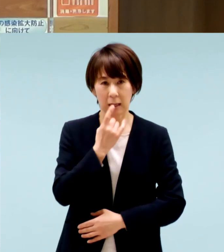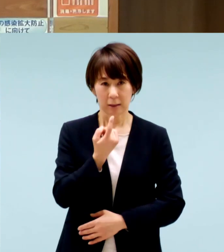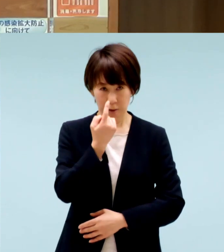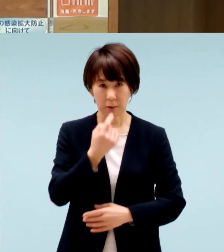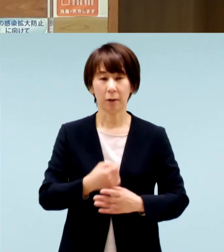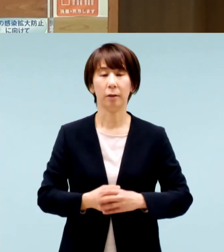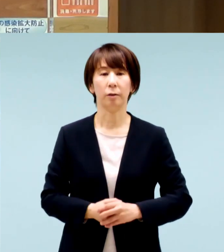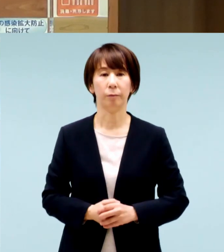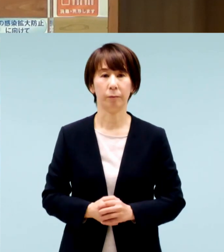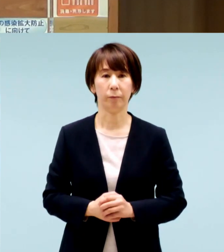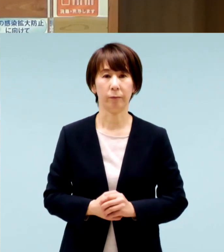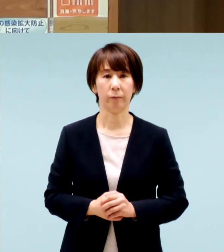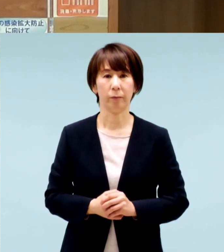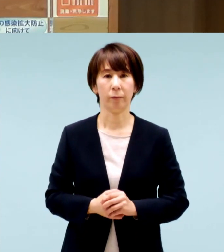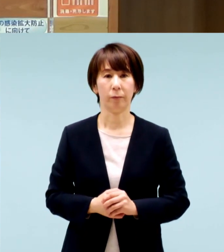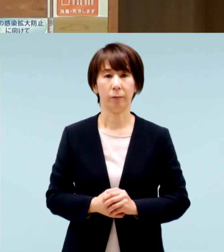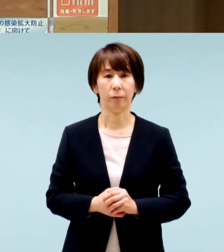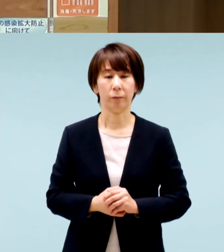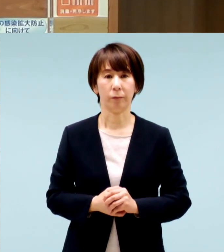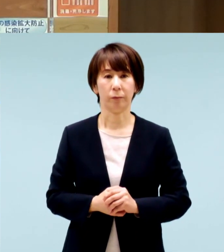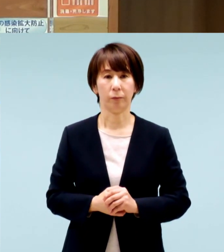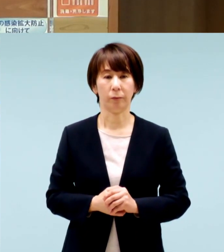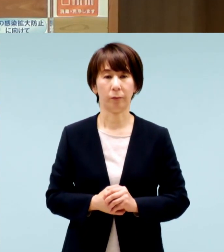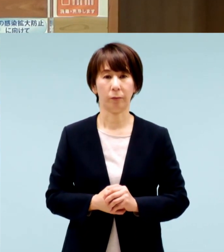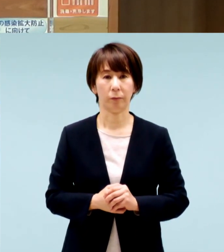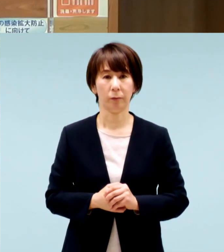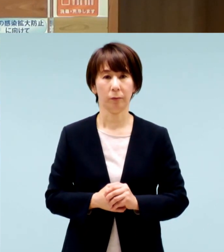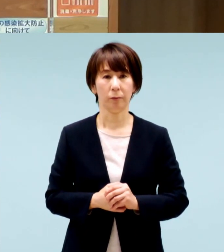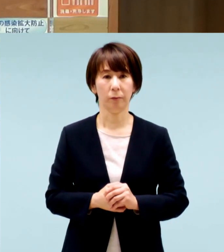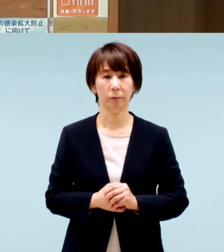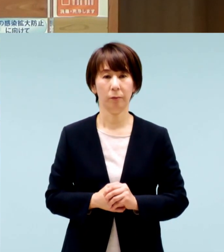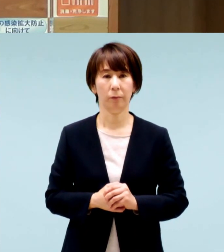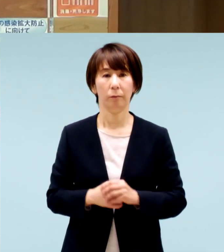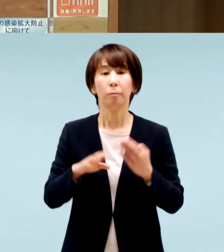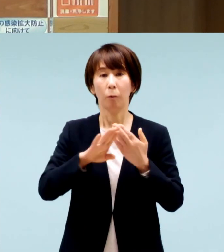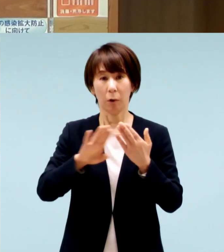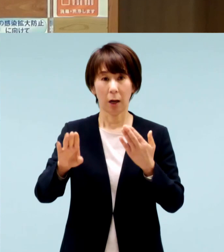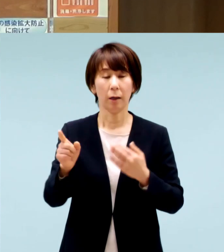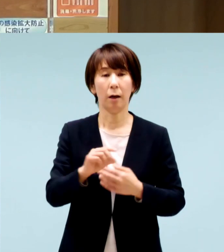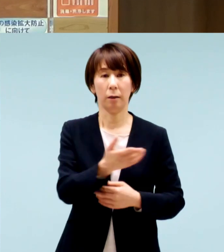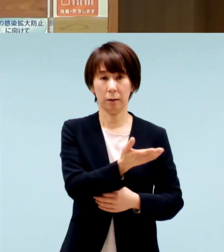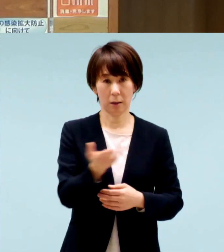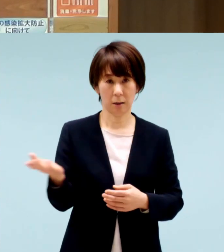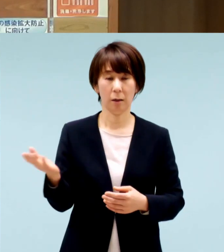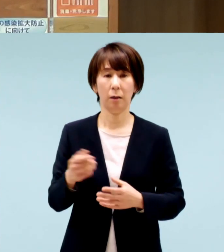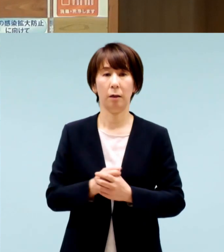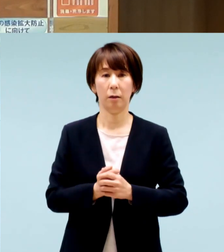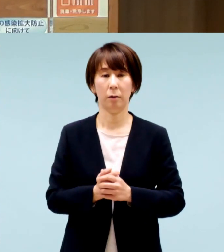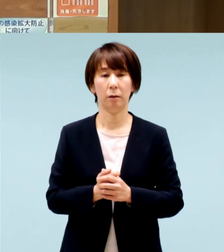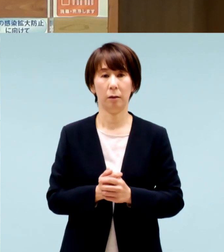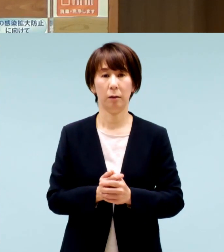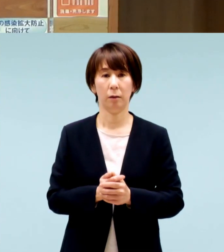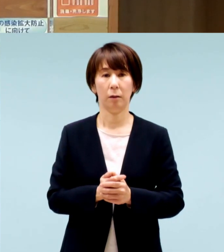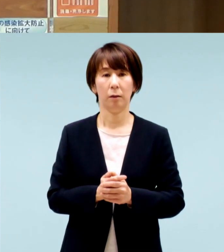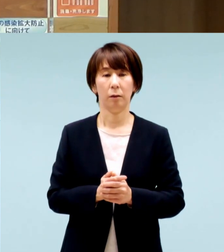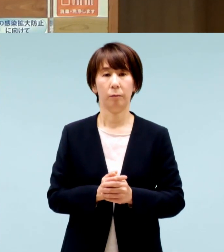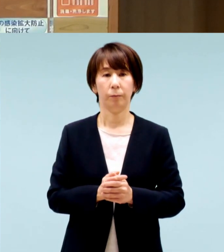。 よろしいでしょうか。他に質問ございますでしょうか。はい、知事の三谷